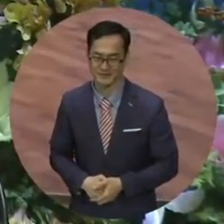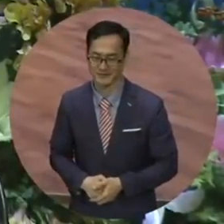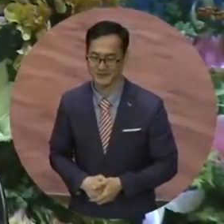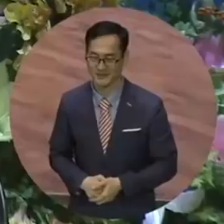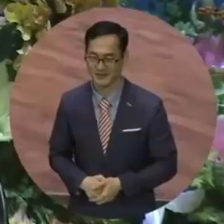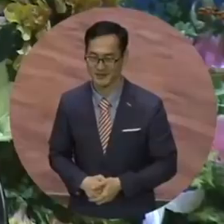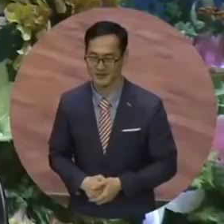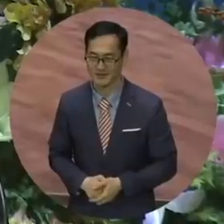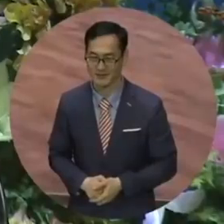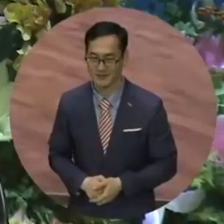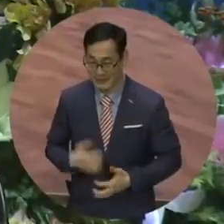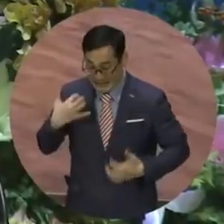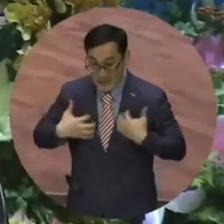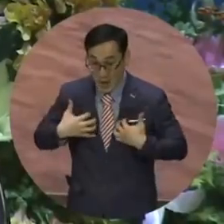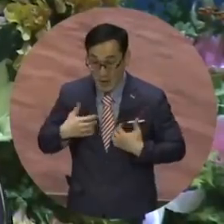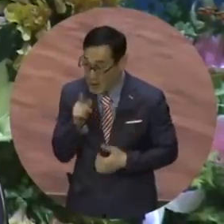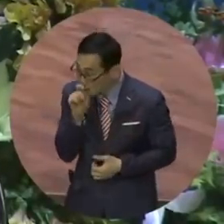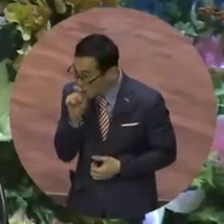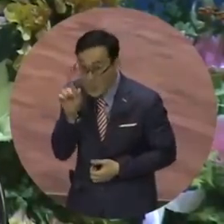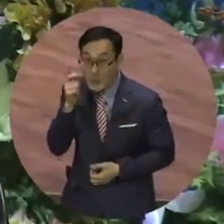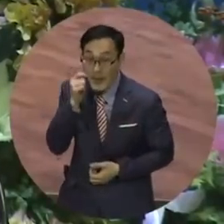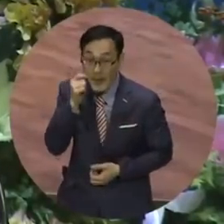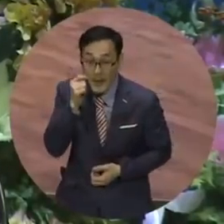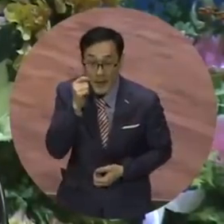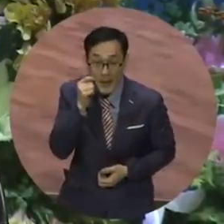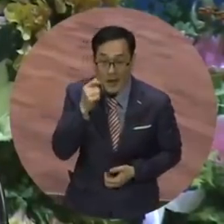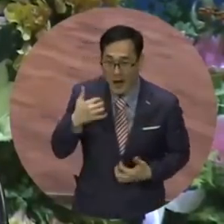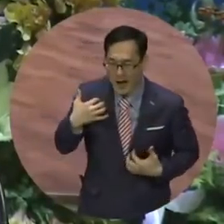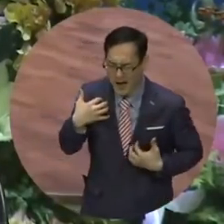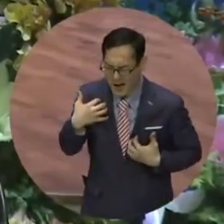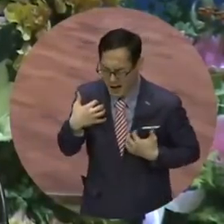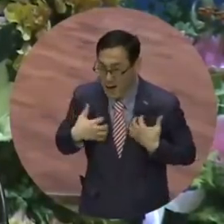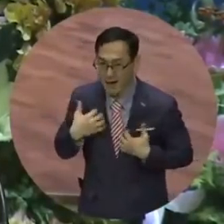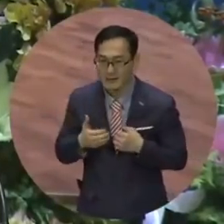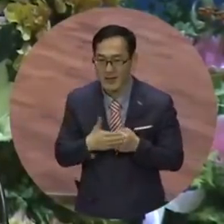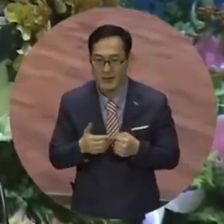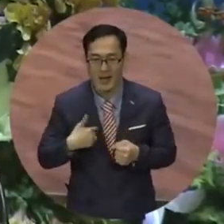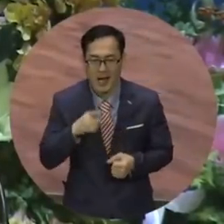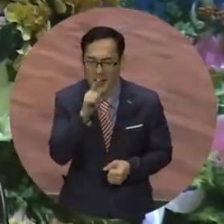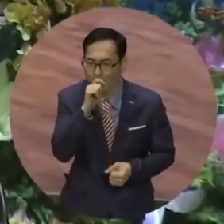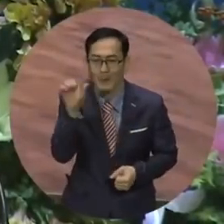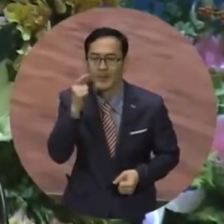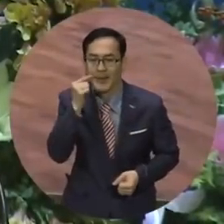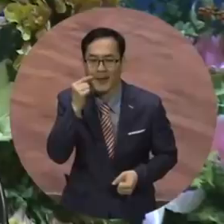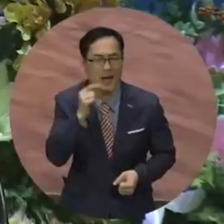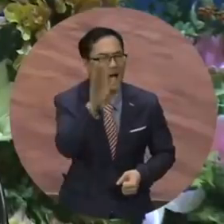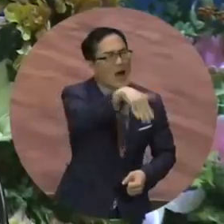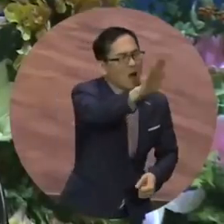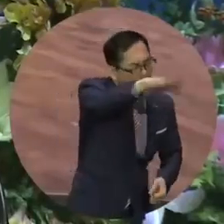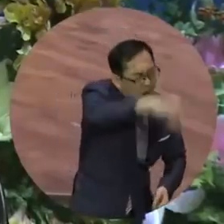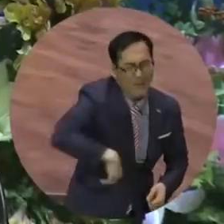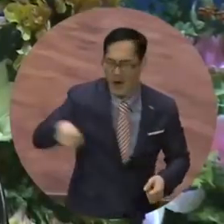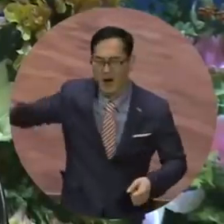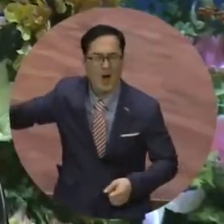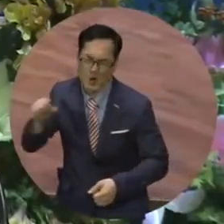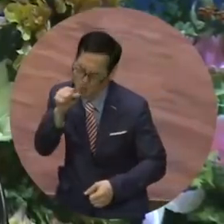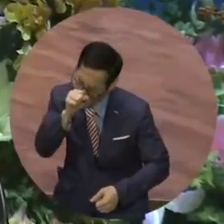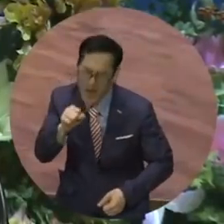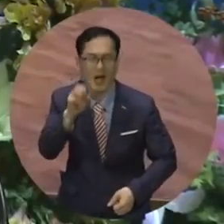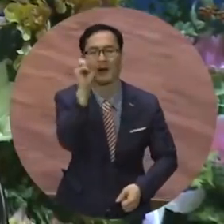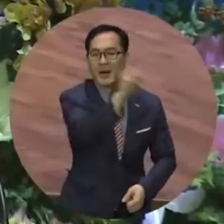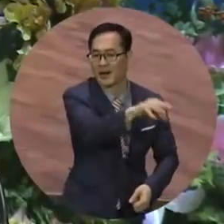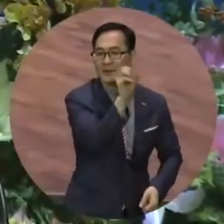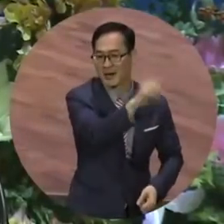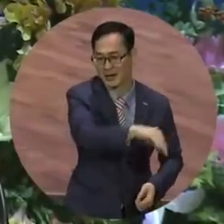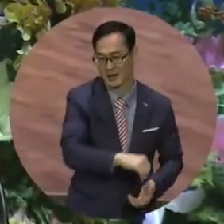소문을 내는 거예요. 와, 예원교 와봐. 예수 믿어봐. 너무 좋아. 그 전도한 사람이 문제 없는